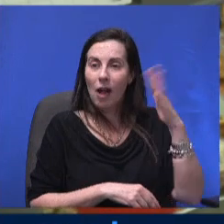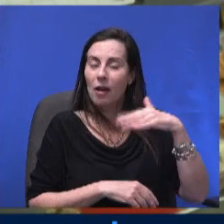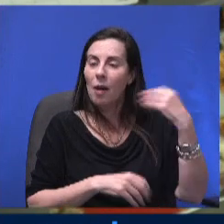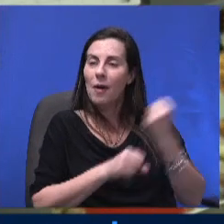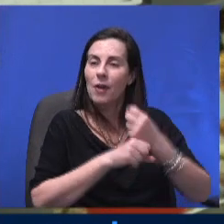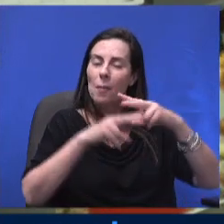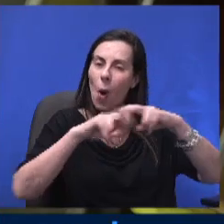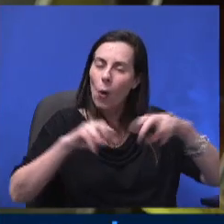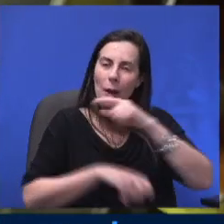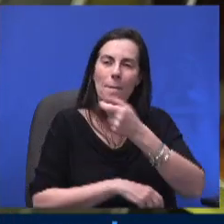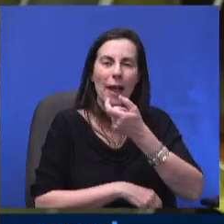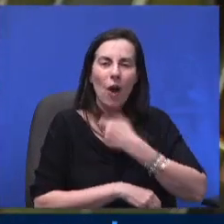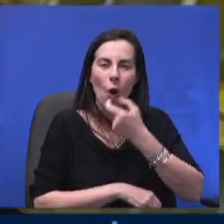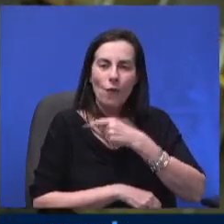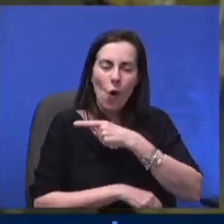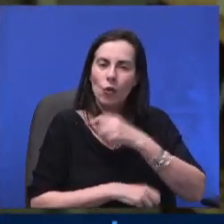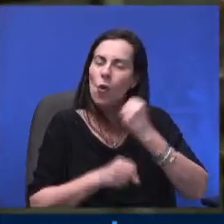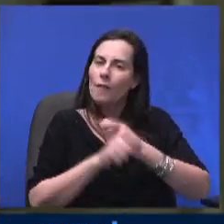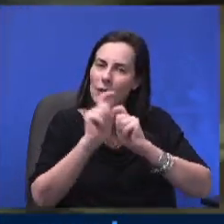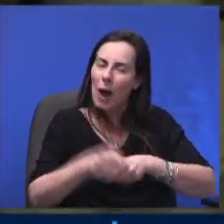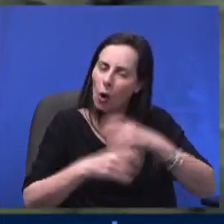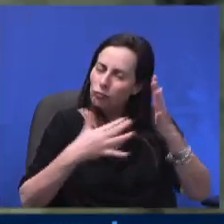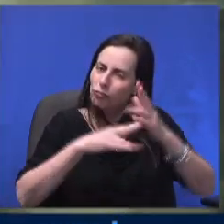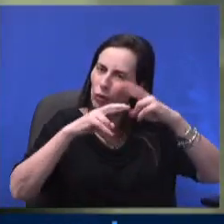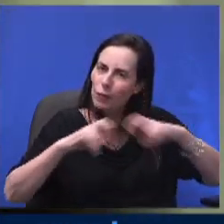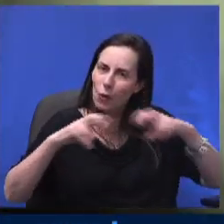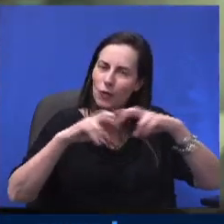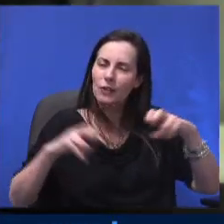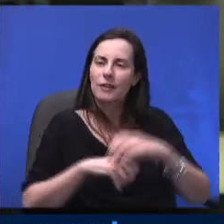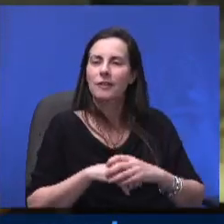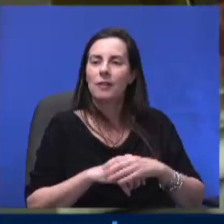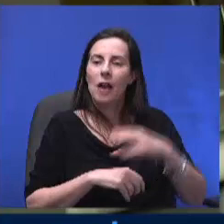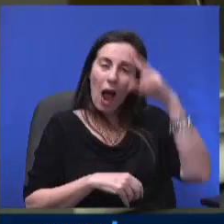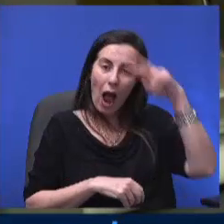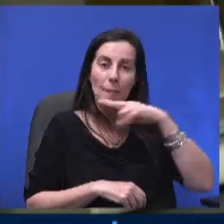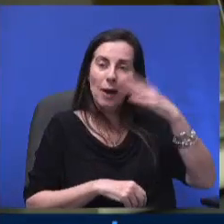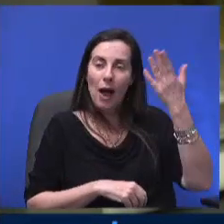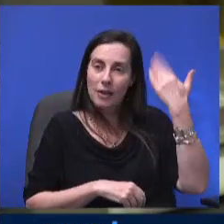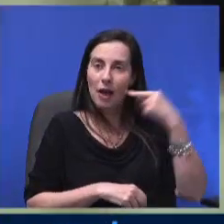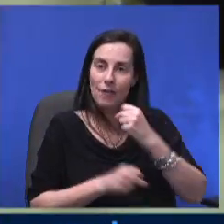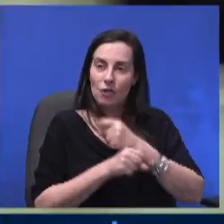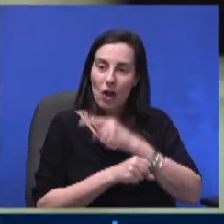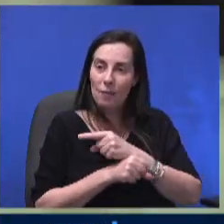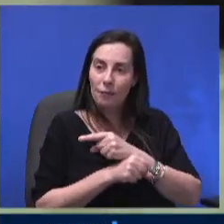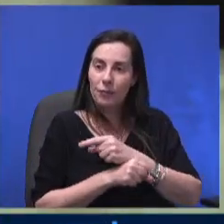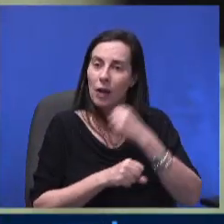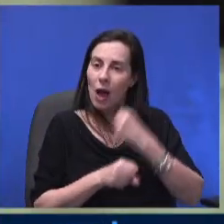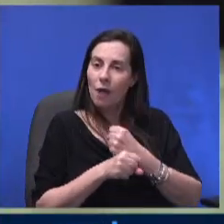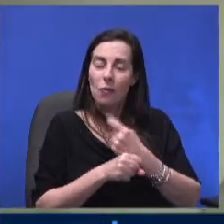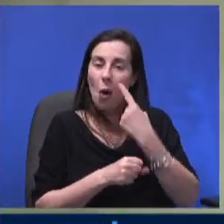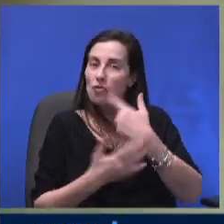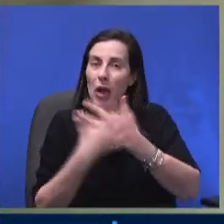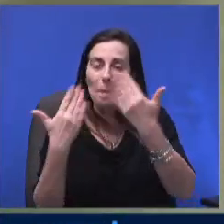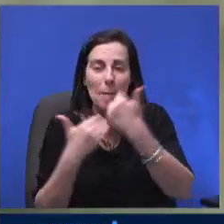במכון הוולקני ברחובות. הוא היה אגרונום שם, הם עבדו. הוא ראה שאין פרנסה, הוא בא